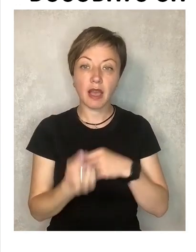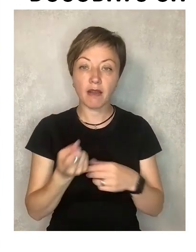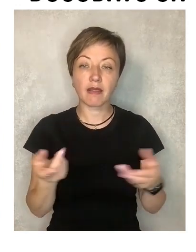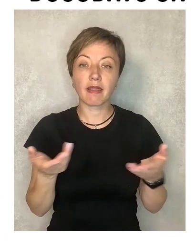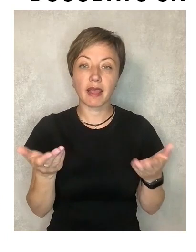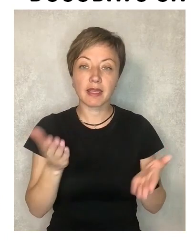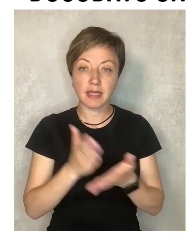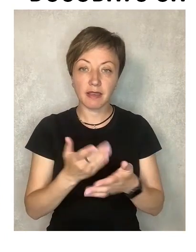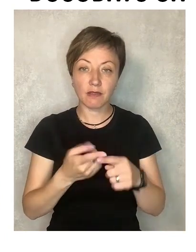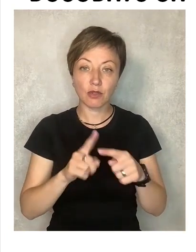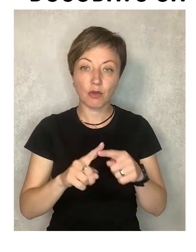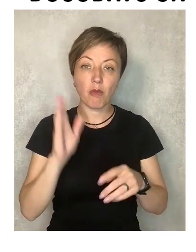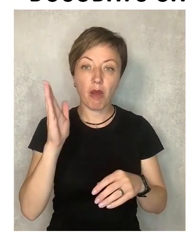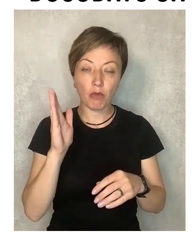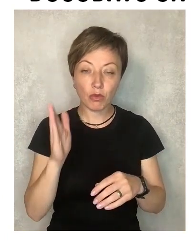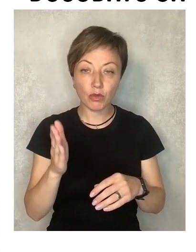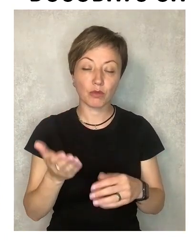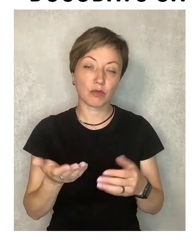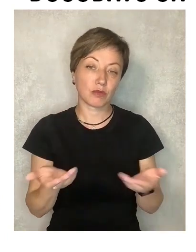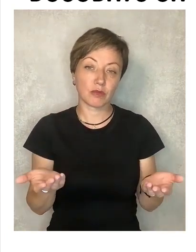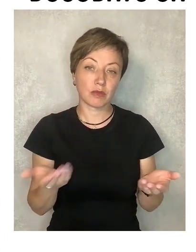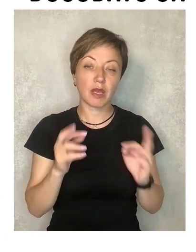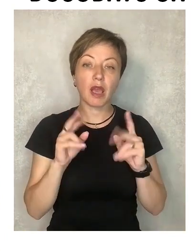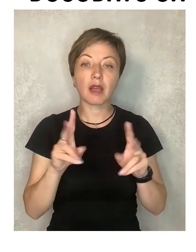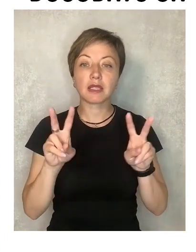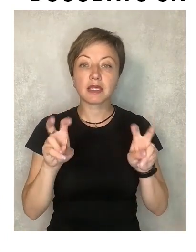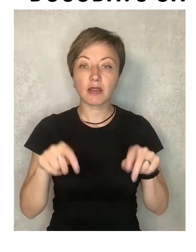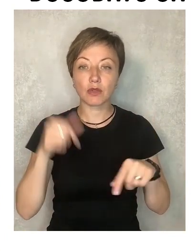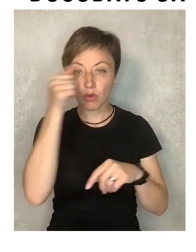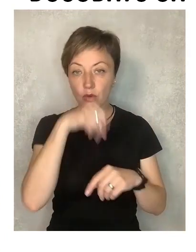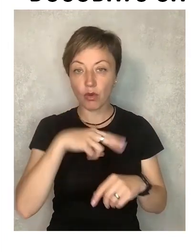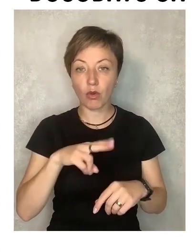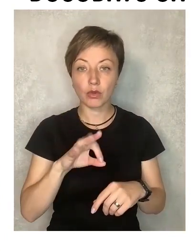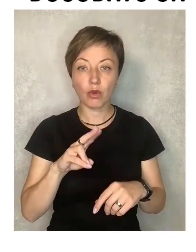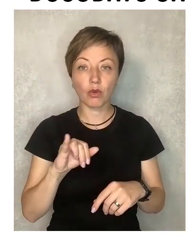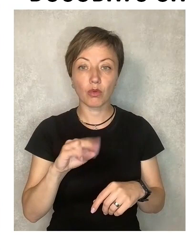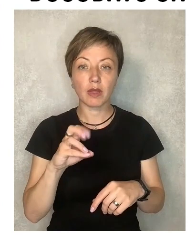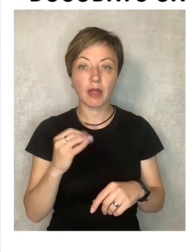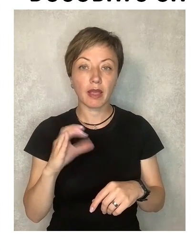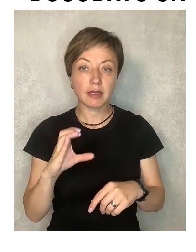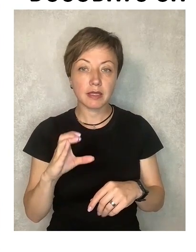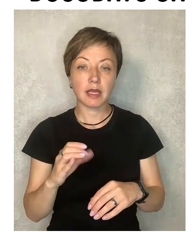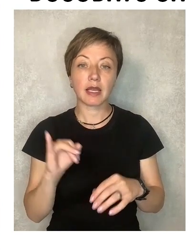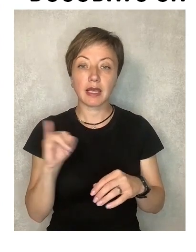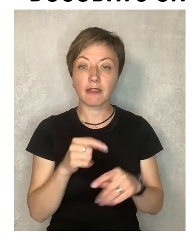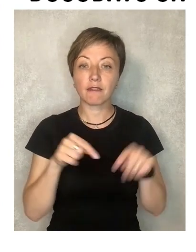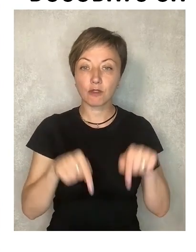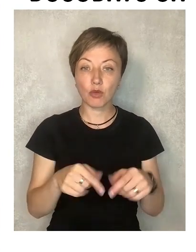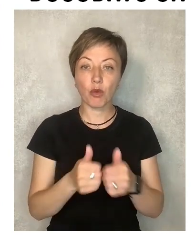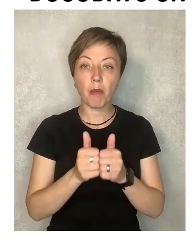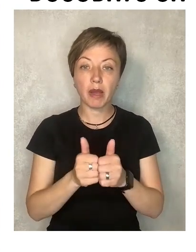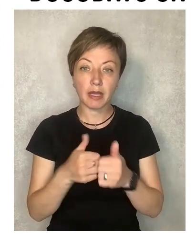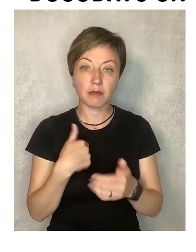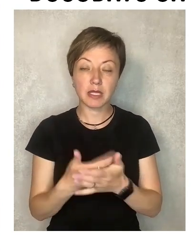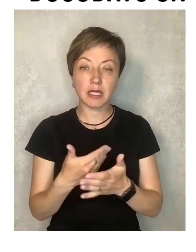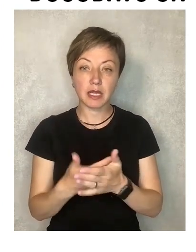образі майбутнього, як називається цього року «Докудейс». І, власне, в цьому партнерстві, мені здається,